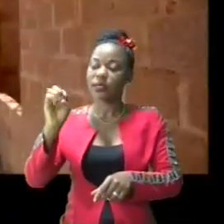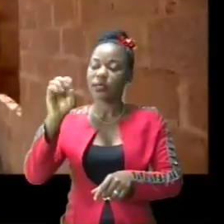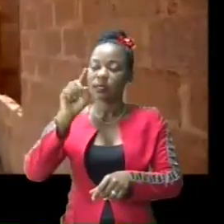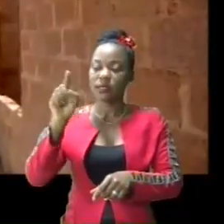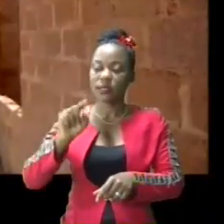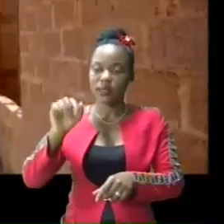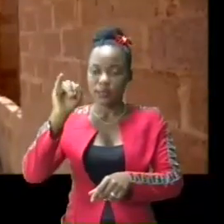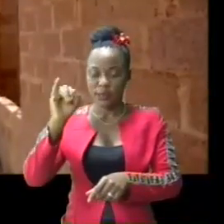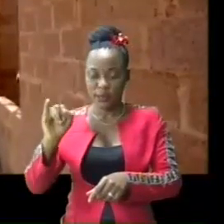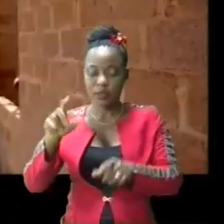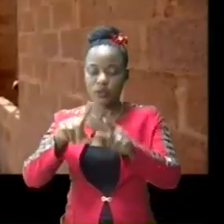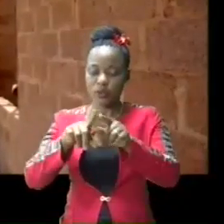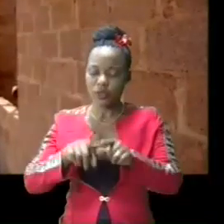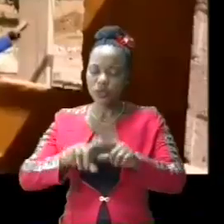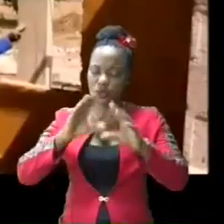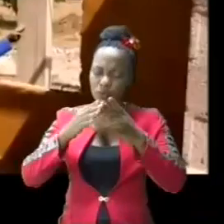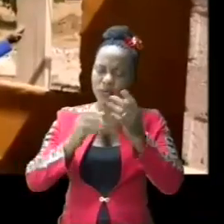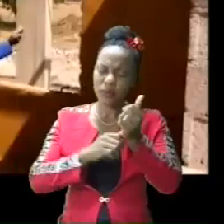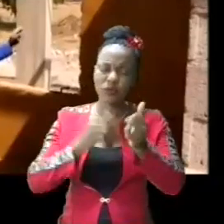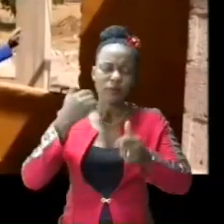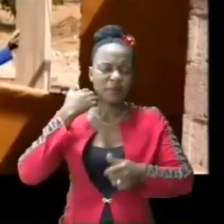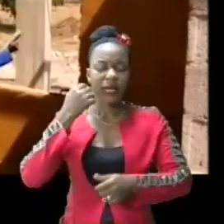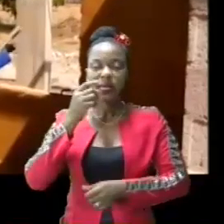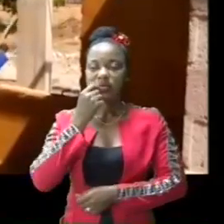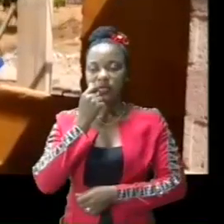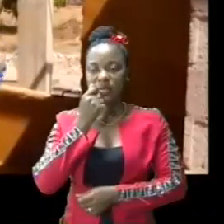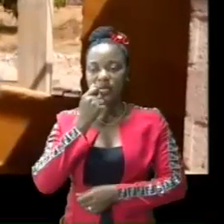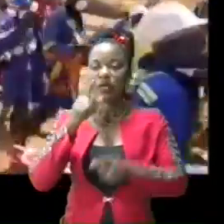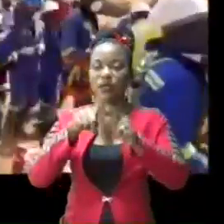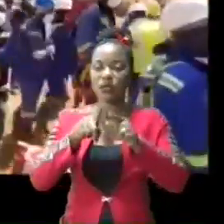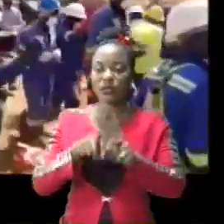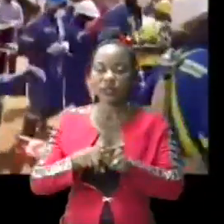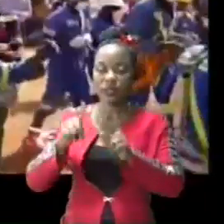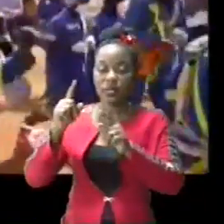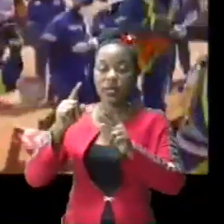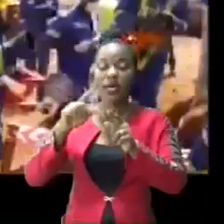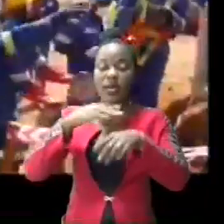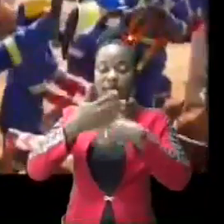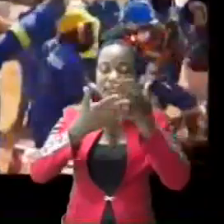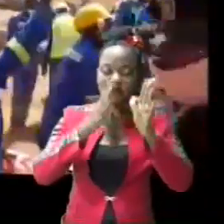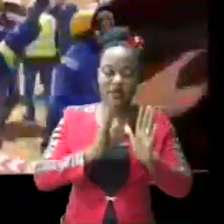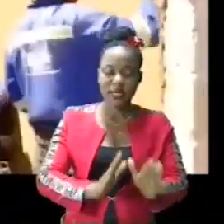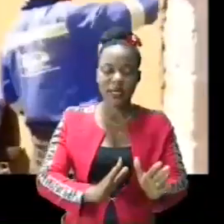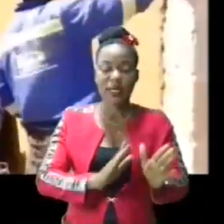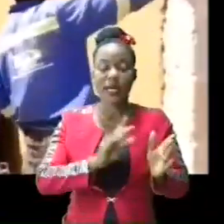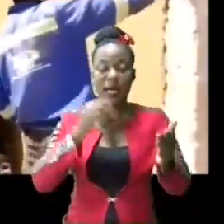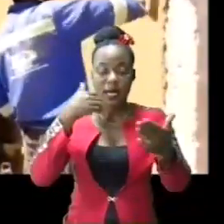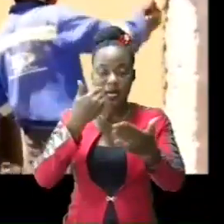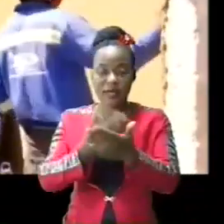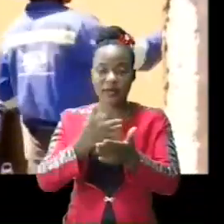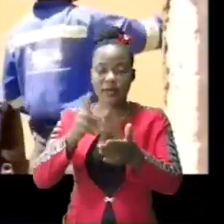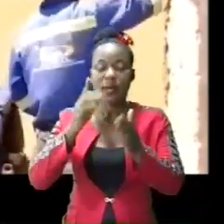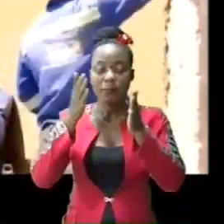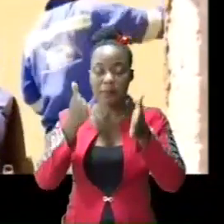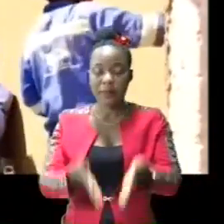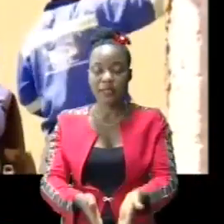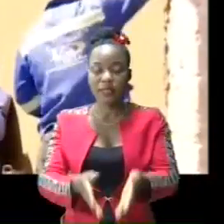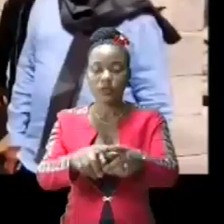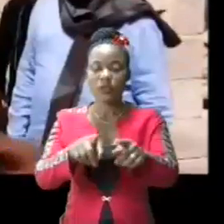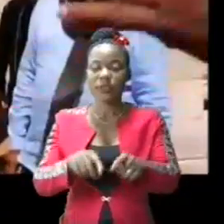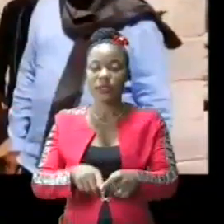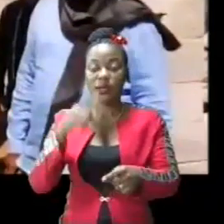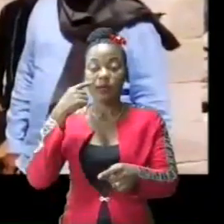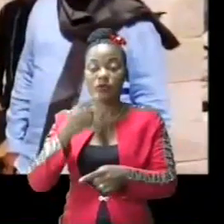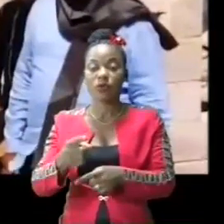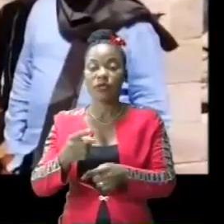charge de diabétiques. Tout s'illustre bien au chantier. Les ouvriers commis à ces travaux sont tous présents.